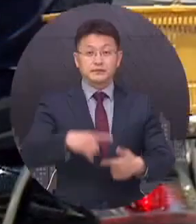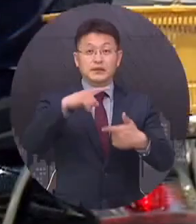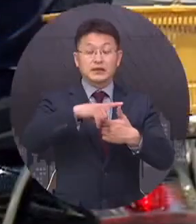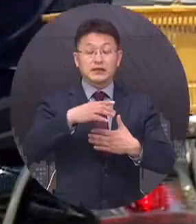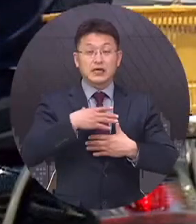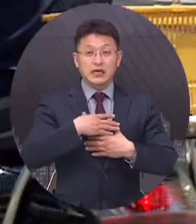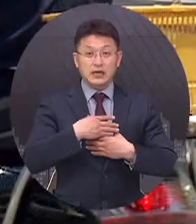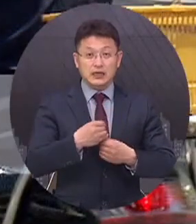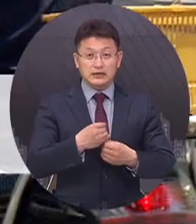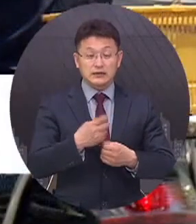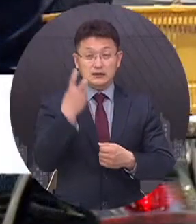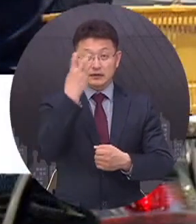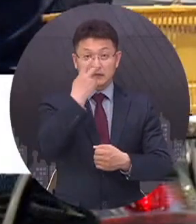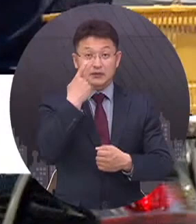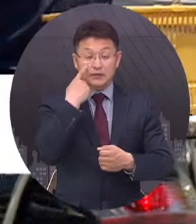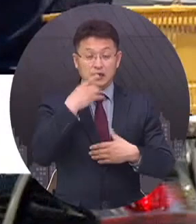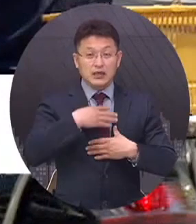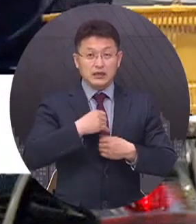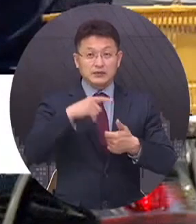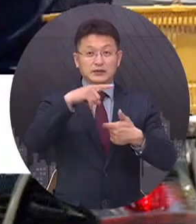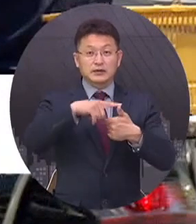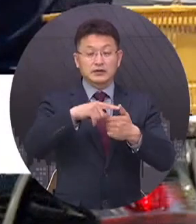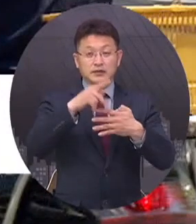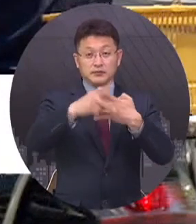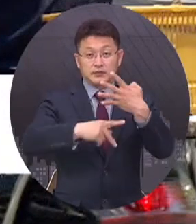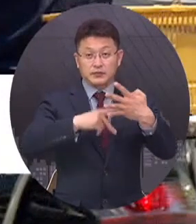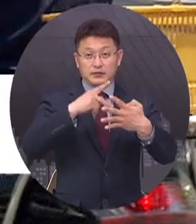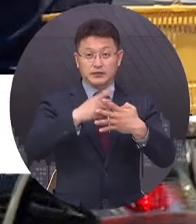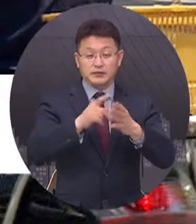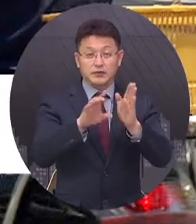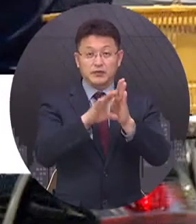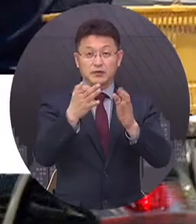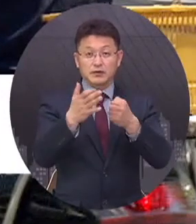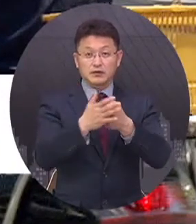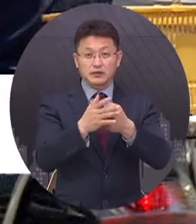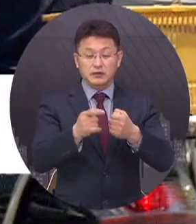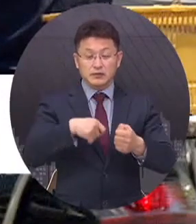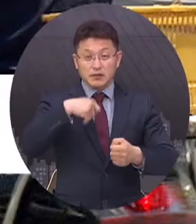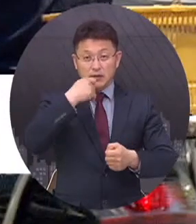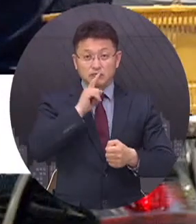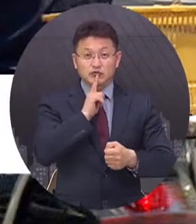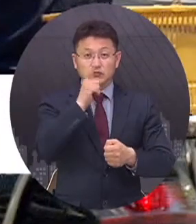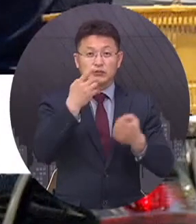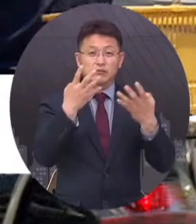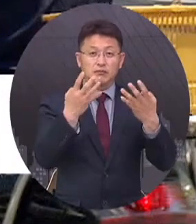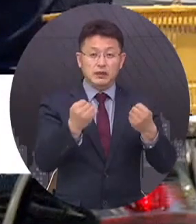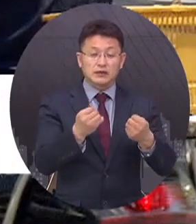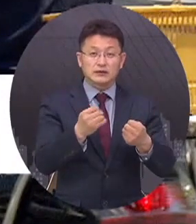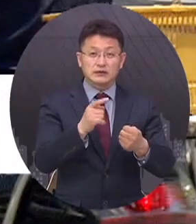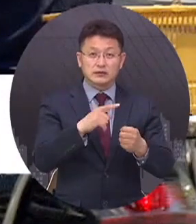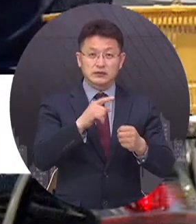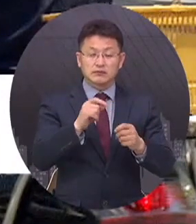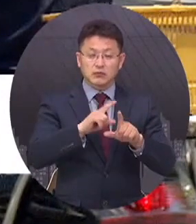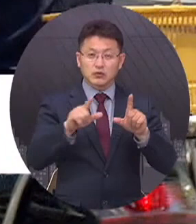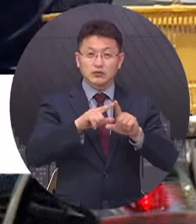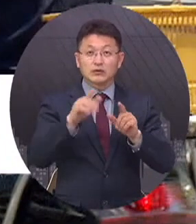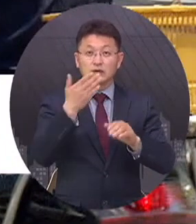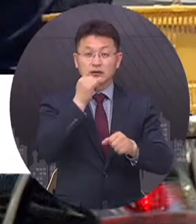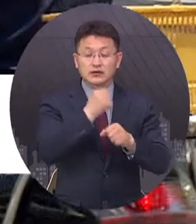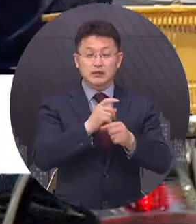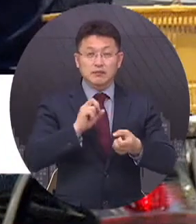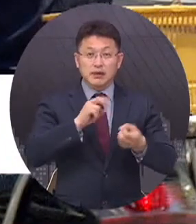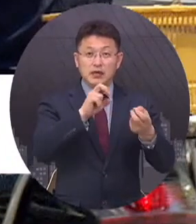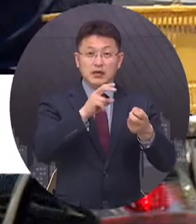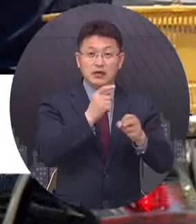경남의 안전을 짚어보는 안전 경남 순서입니다. 코로나19 때문에 음식 시켜 먹는 건 이제 일상이 됐죠. 때문에